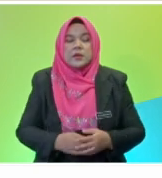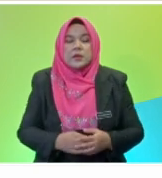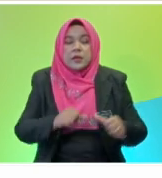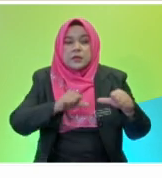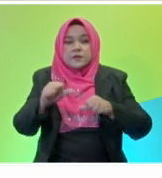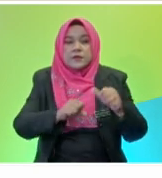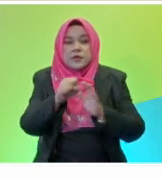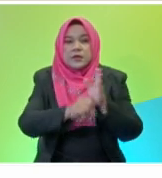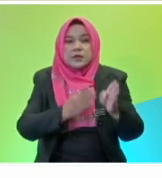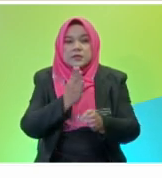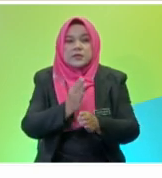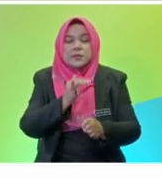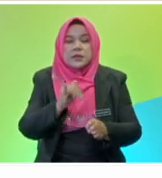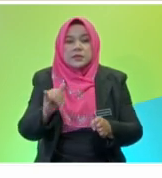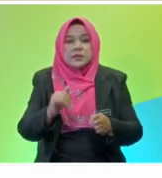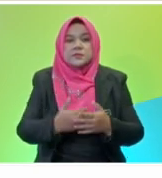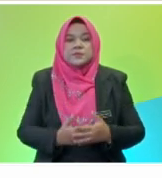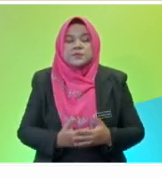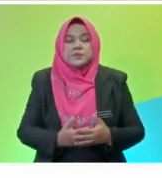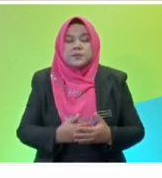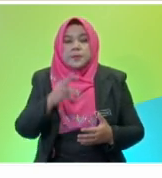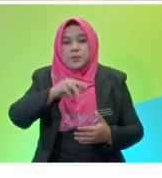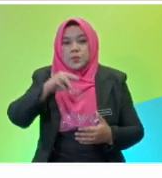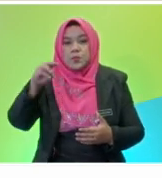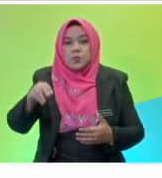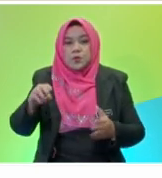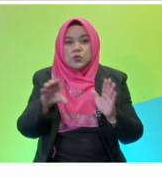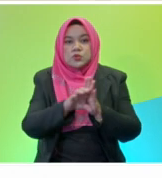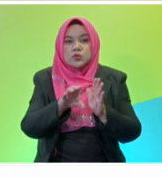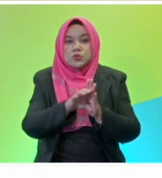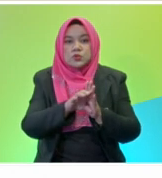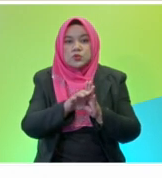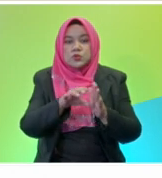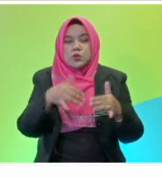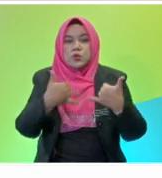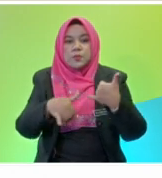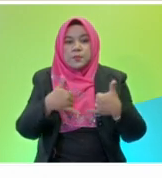di tengah-tengah tuh Oke jadi di timur ini contoh dia dari kamera